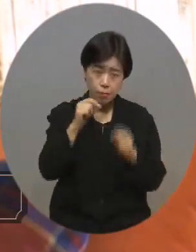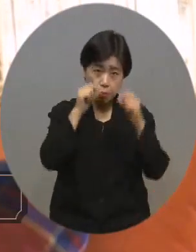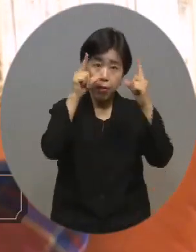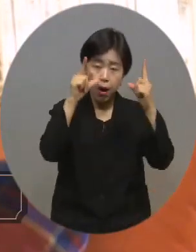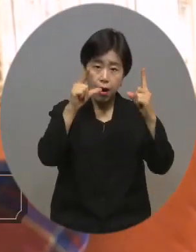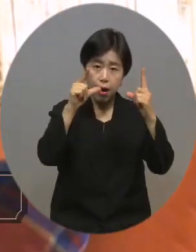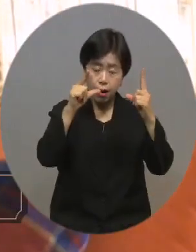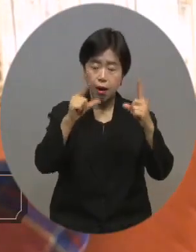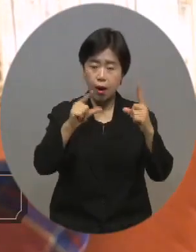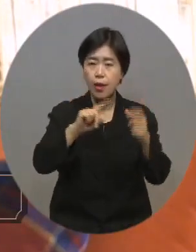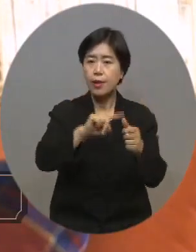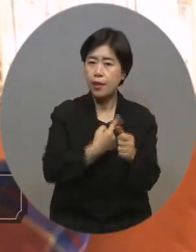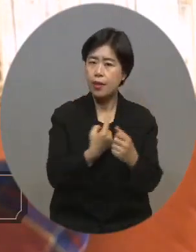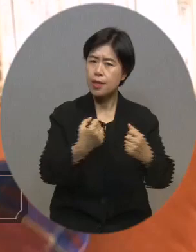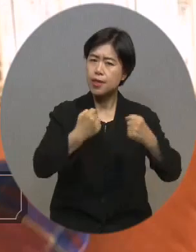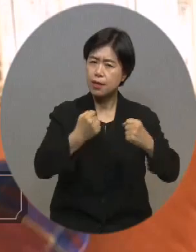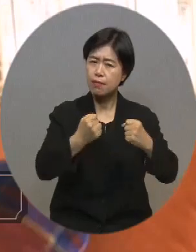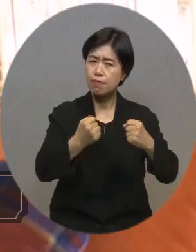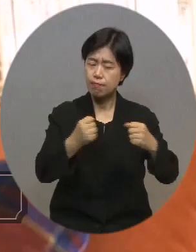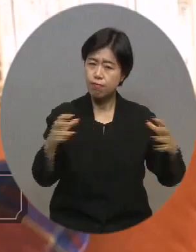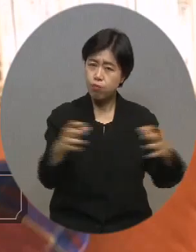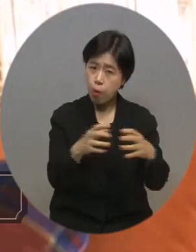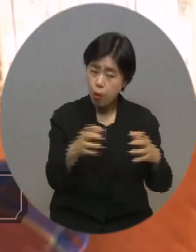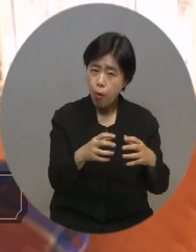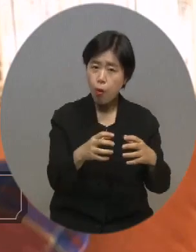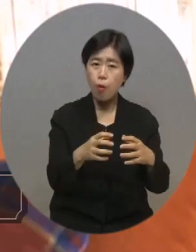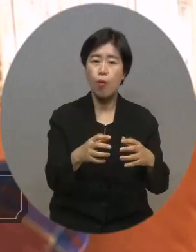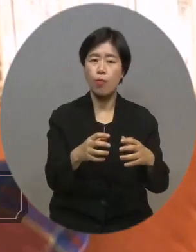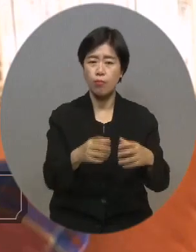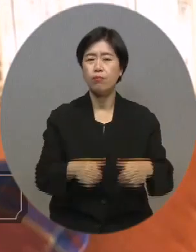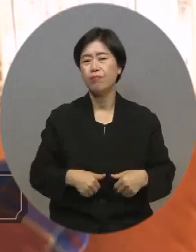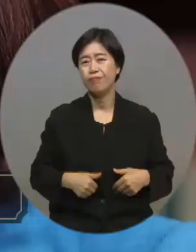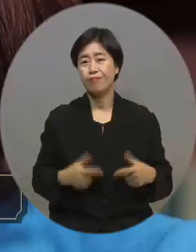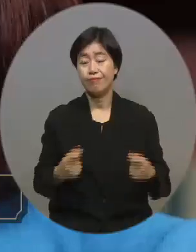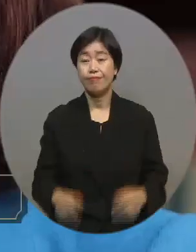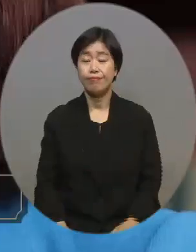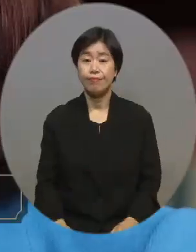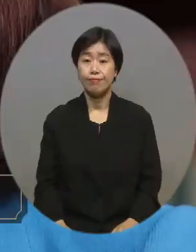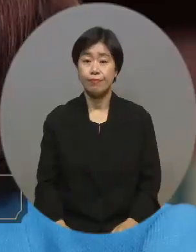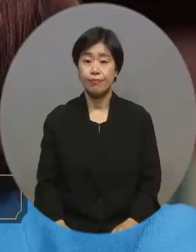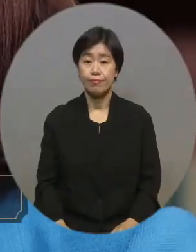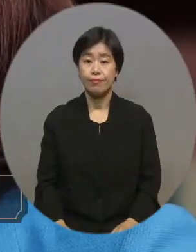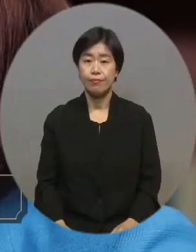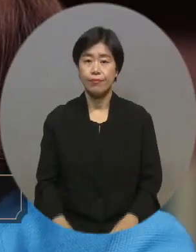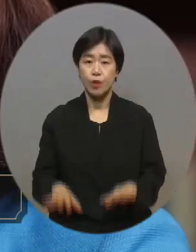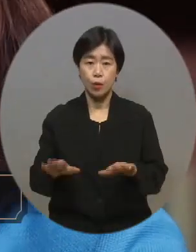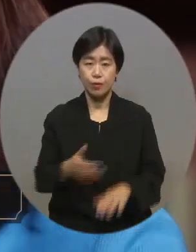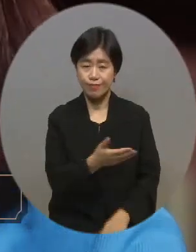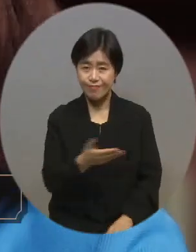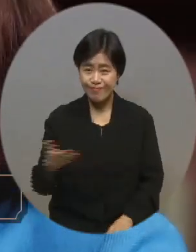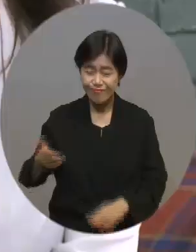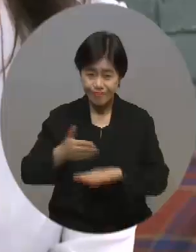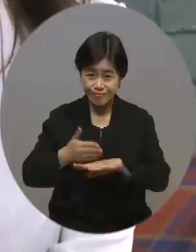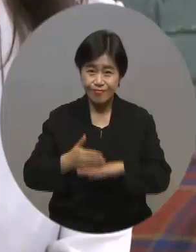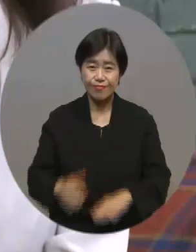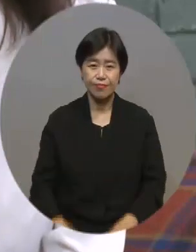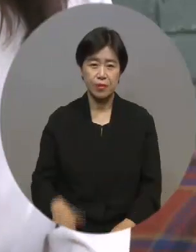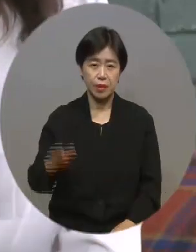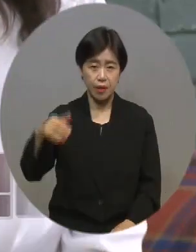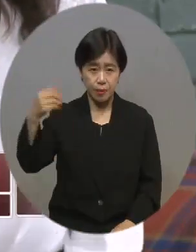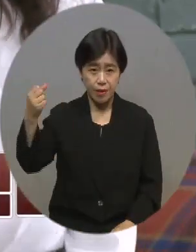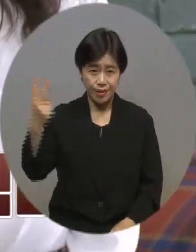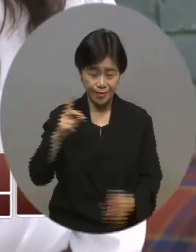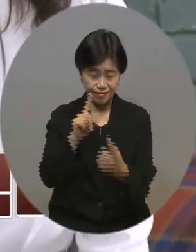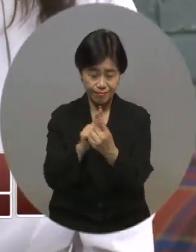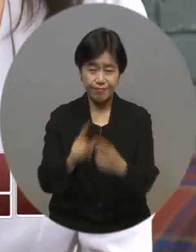힘이 뭉치게 하는 그런 정보를 자꾸 보내야 될 것 같아요. 오늘 함께 해주신 두 분 감사하고요. 저희는 다음 시간에 또